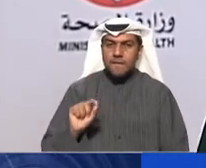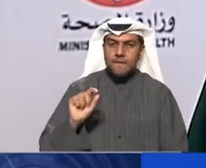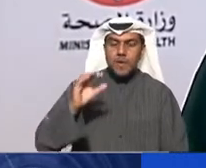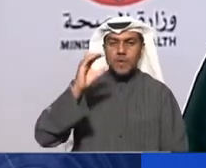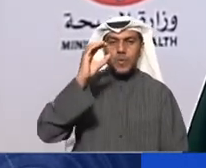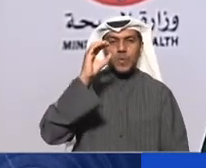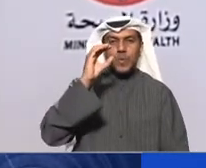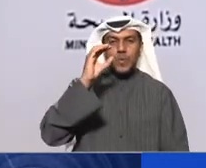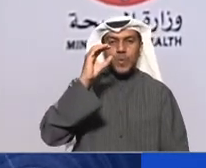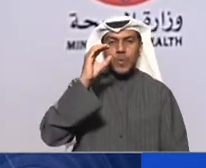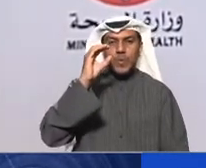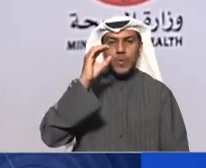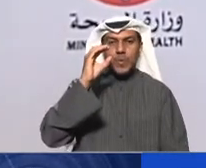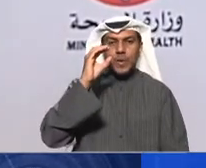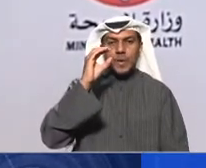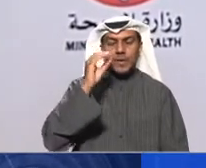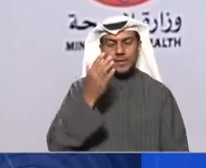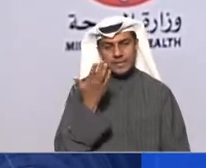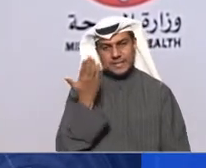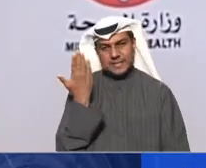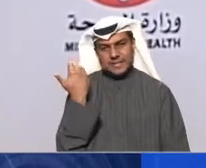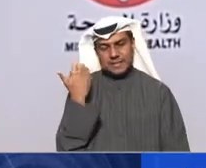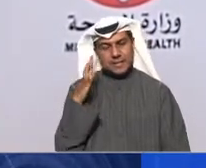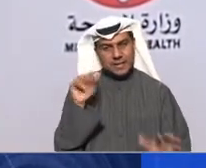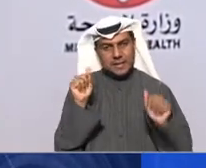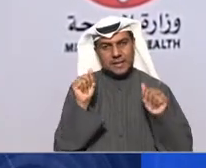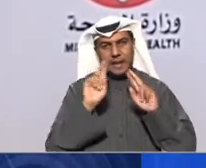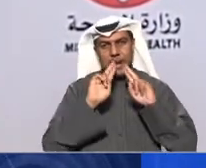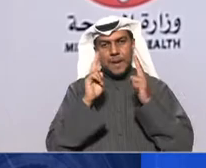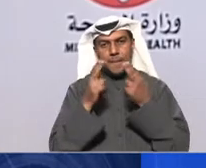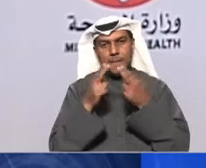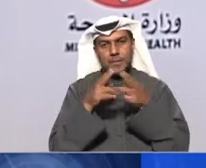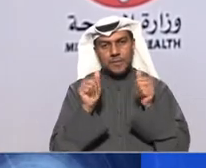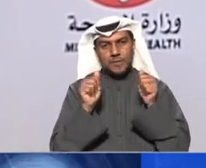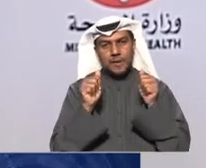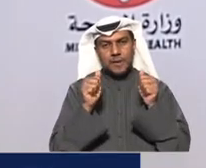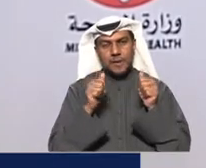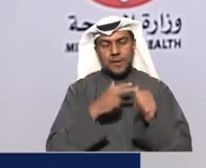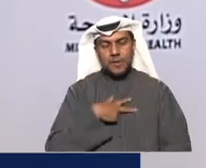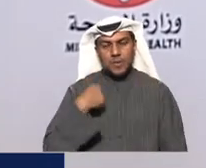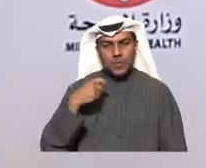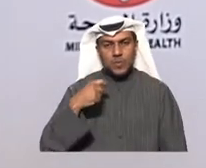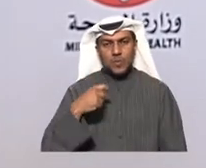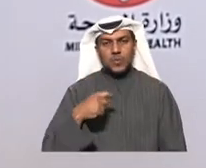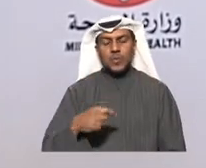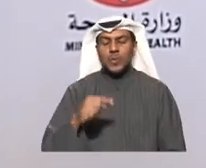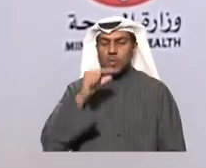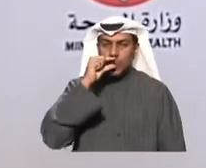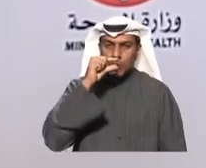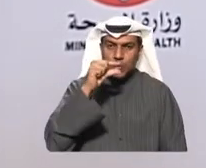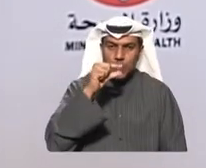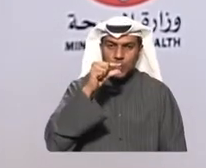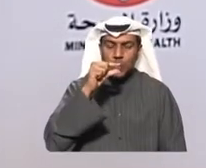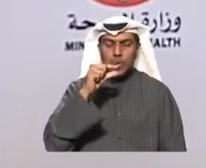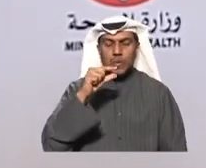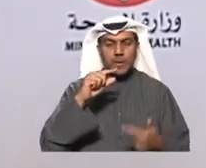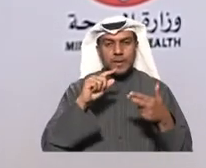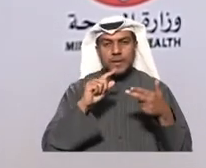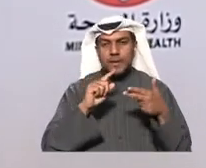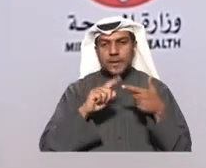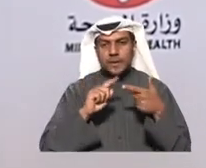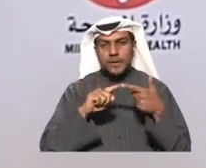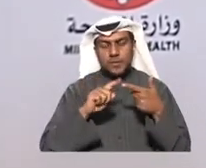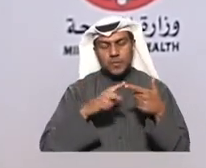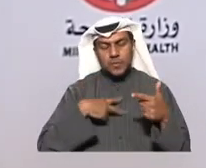المستجد. قبل قليل انتهى المؤتمر الصحفي وتحدث به الدكتور عبد الله السند وهو المتحدث الرسمي